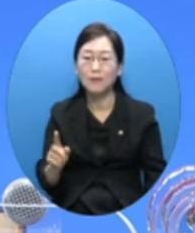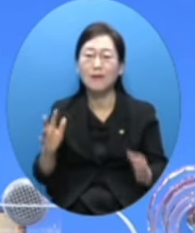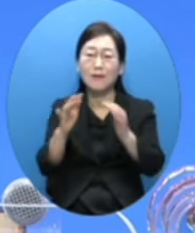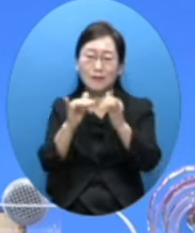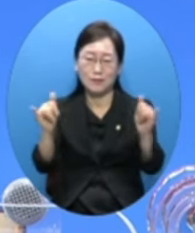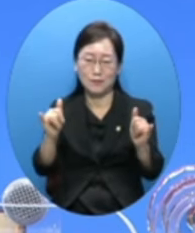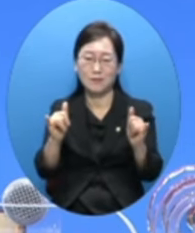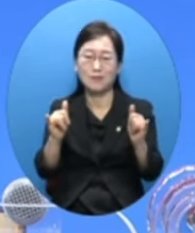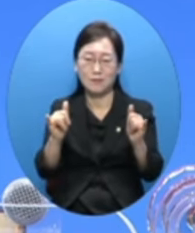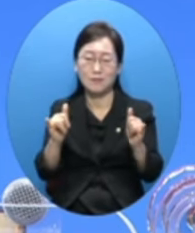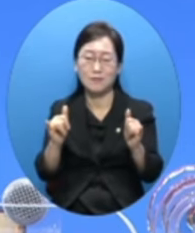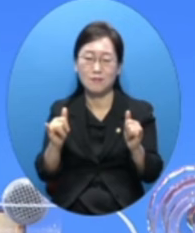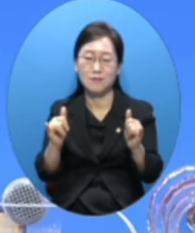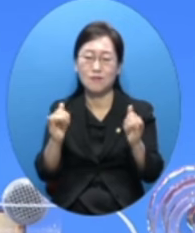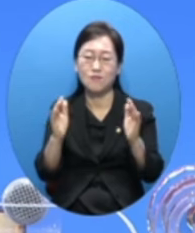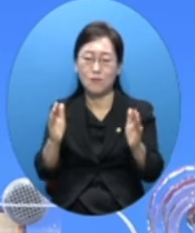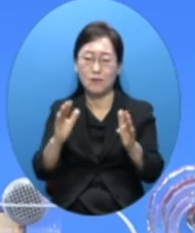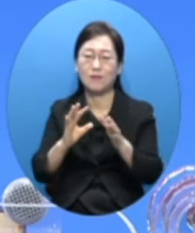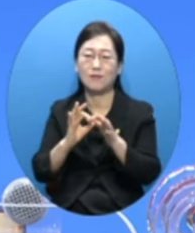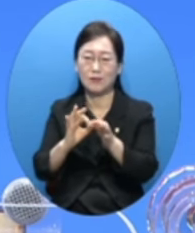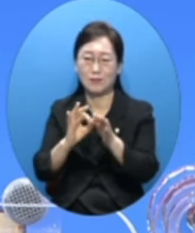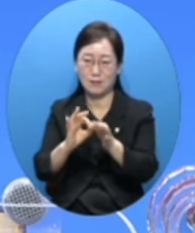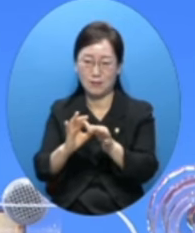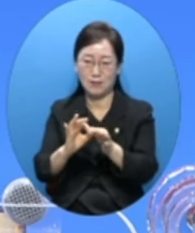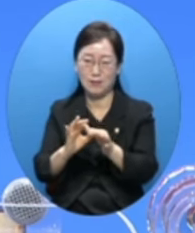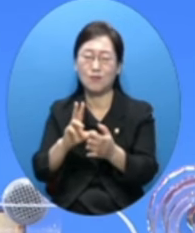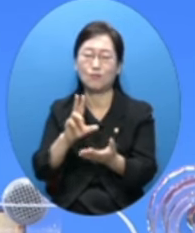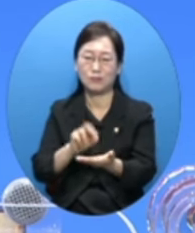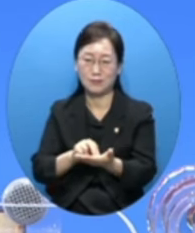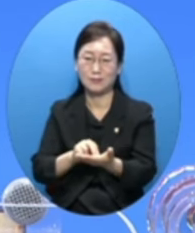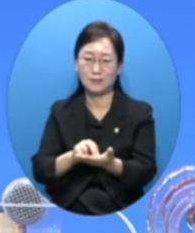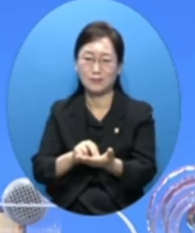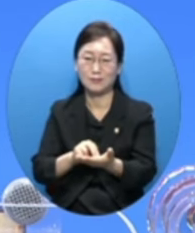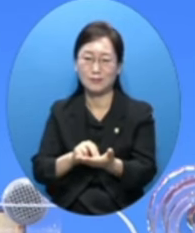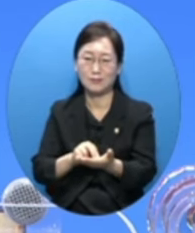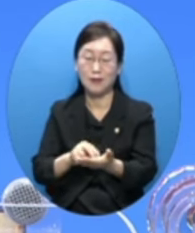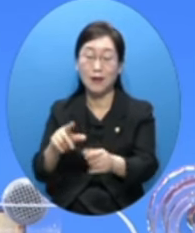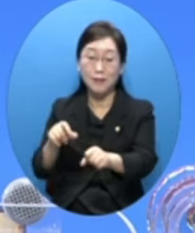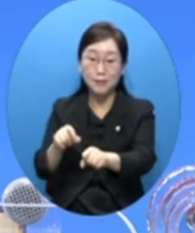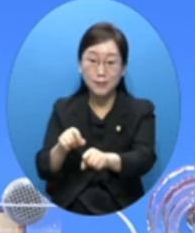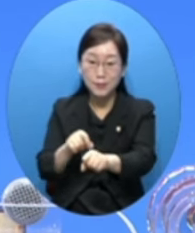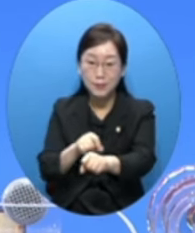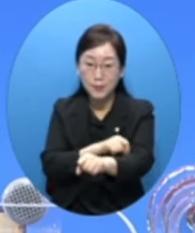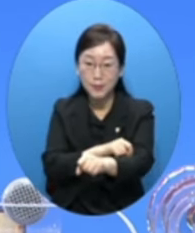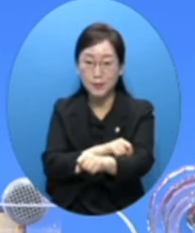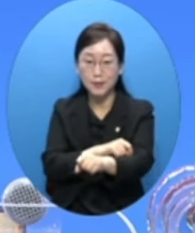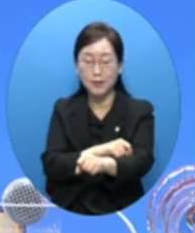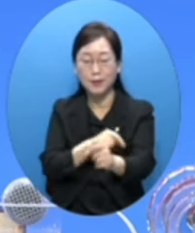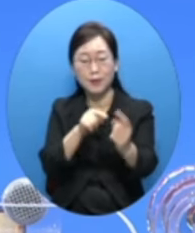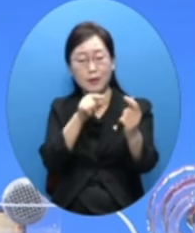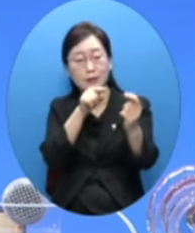사람들과의 관계에서 오는 문제들입니다. 우리 그 대상이